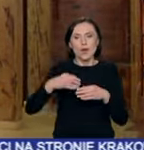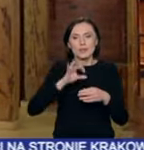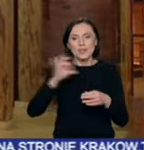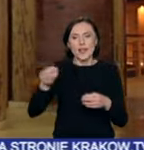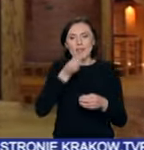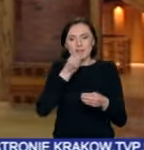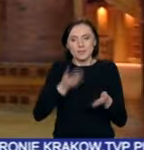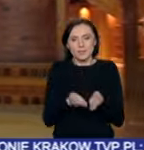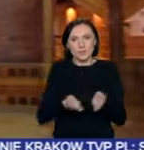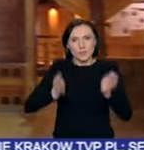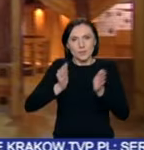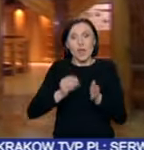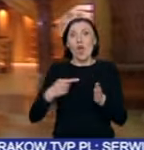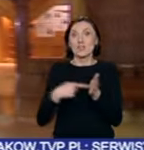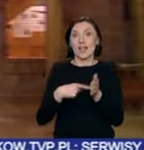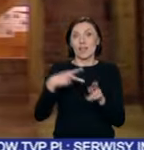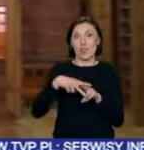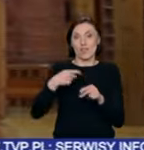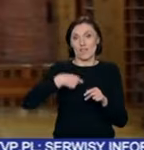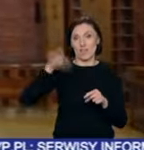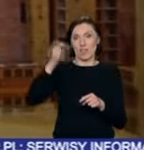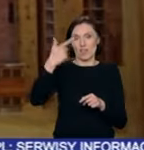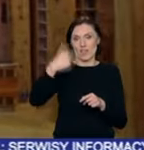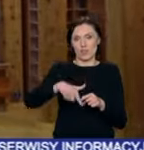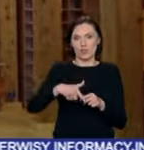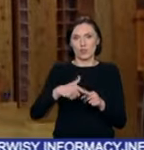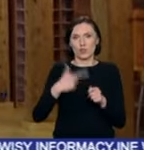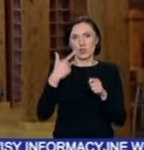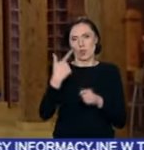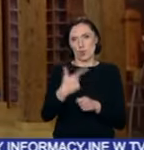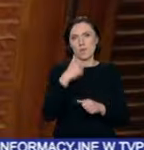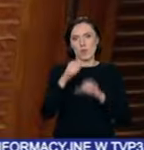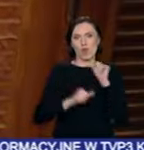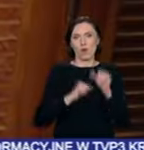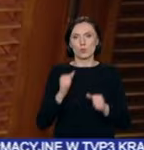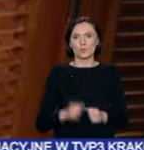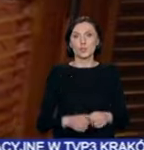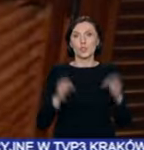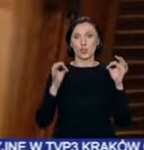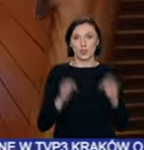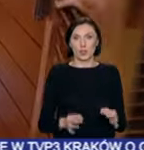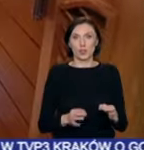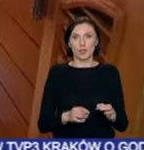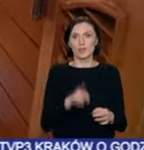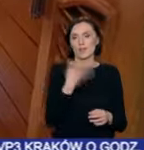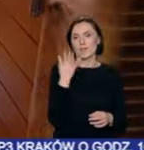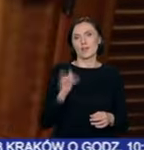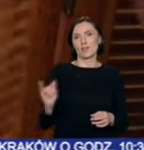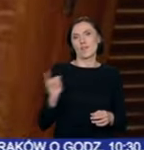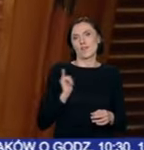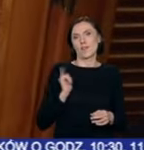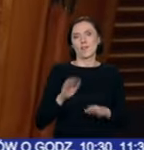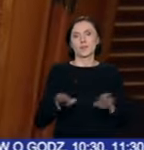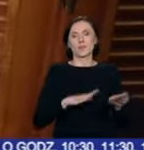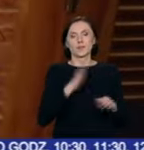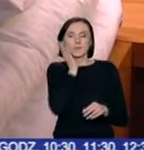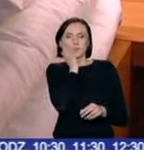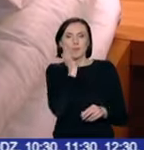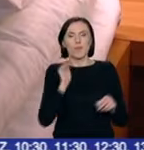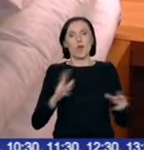poidło. Ostatni koń wyjechał z kopalni w 2002 roku. Dziś to komfortowe miejsca noclegowe, gdzie